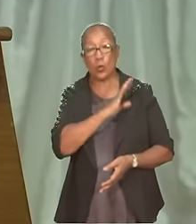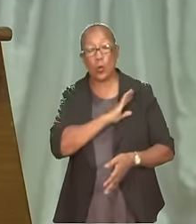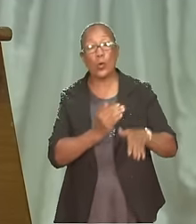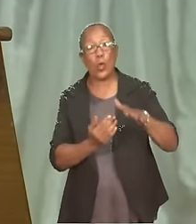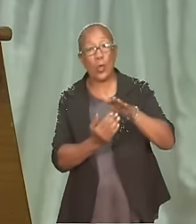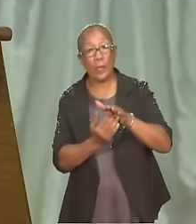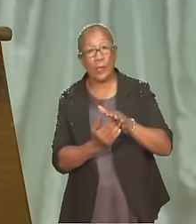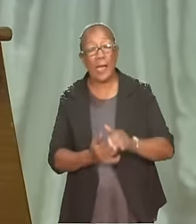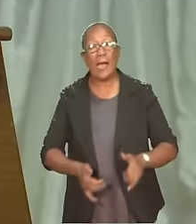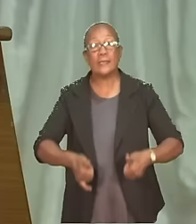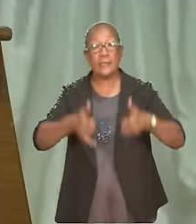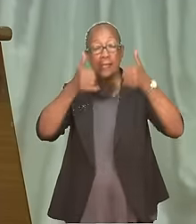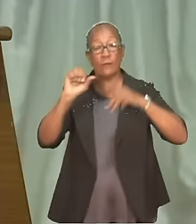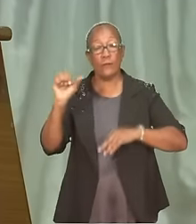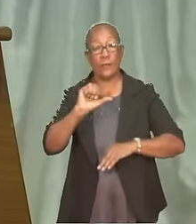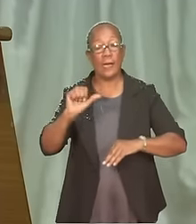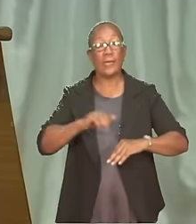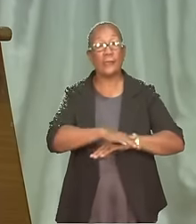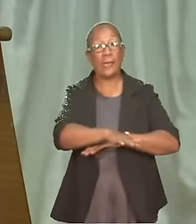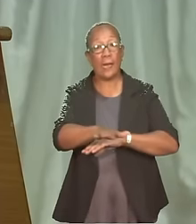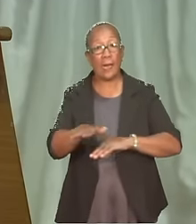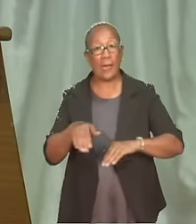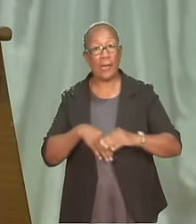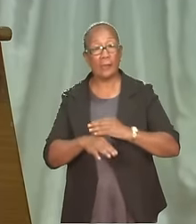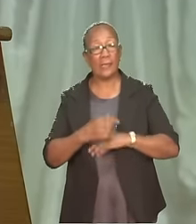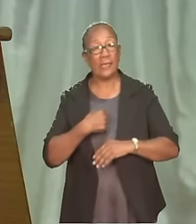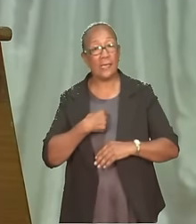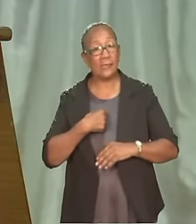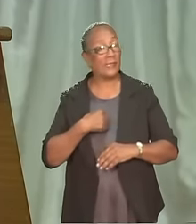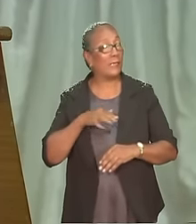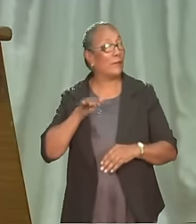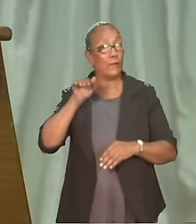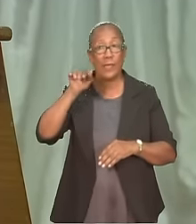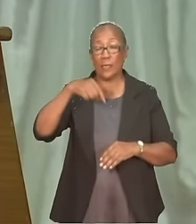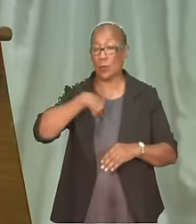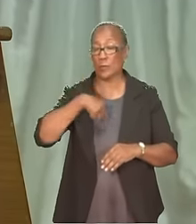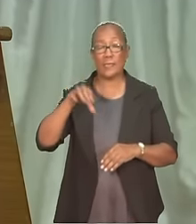landen in de wereld. Eentje niet ver in onze eigen regio hier.